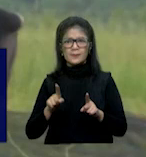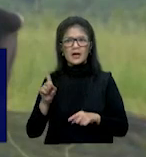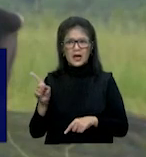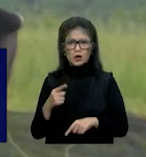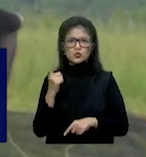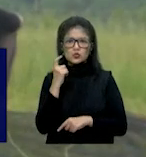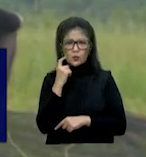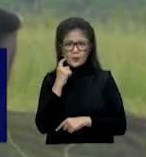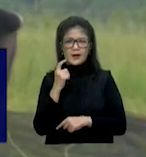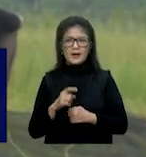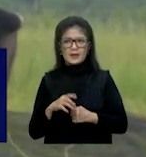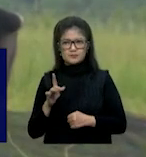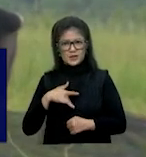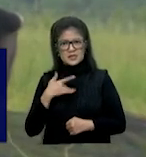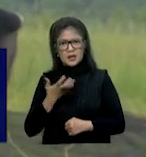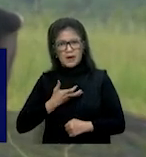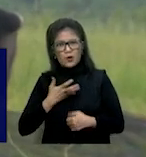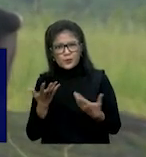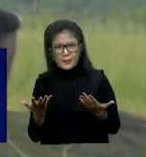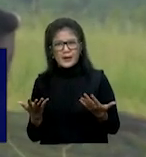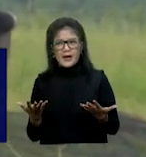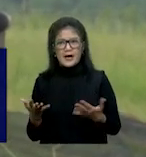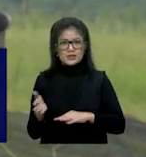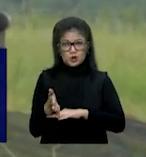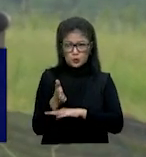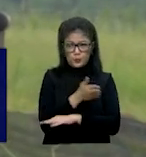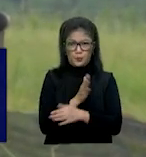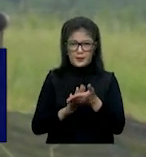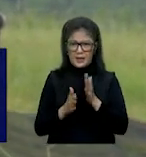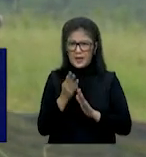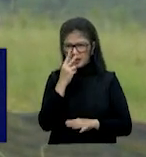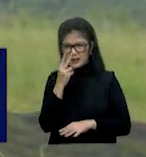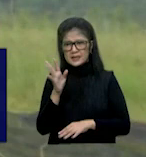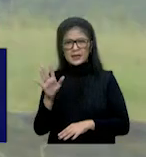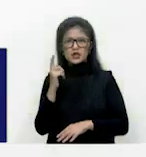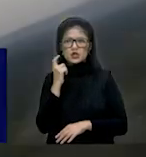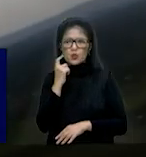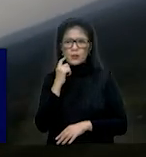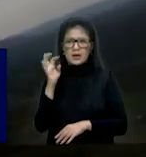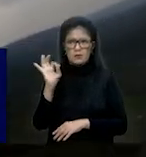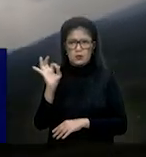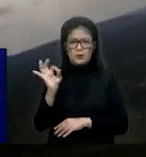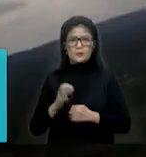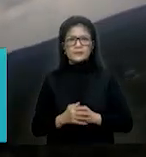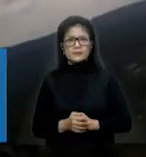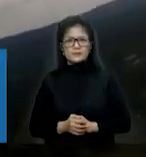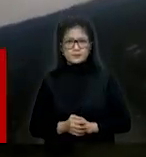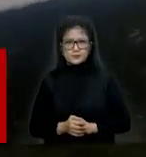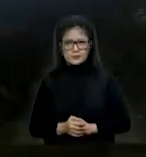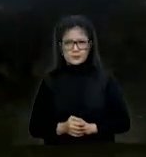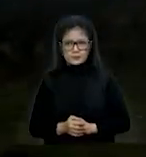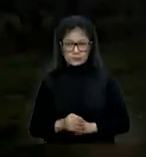coba aja gitu. Rasanya kayak gimana main ini. Saya sebelumnya cuma pernah lihat orang main doang, nggak pernah main sendiri gitu. Meski